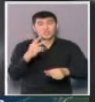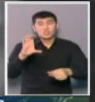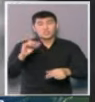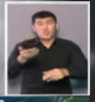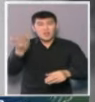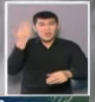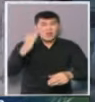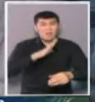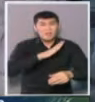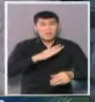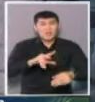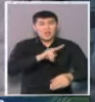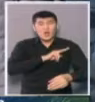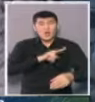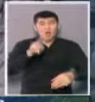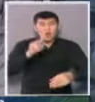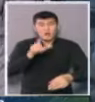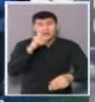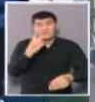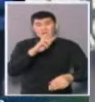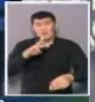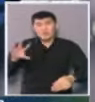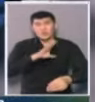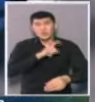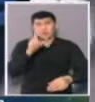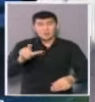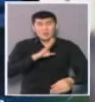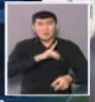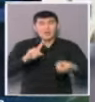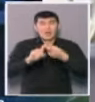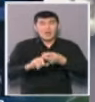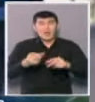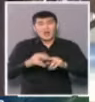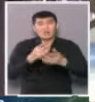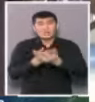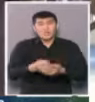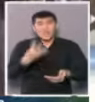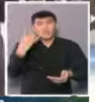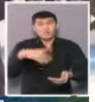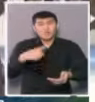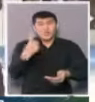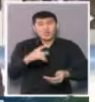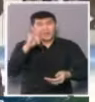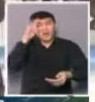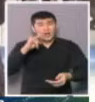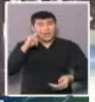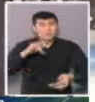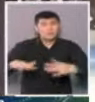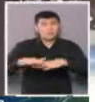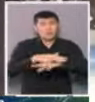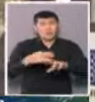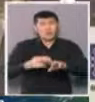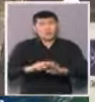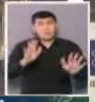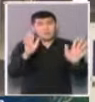От одной только из них погибло более 100 миллионов человек. По словам исследователей, 41% территории Республики Казахстан является